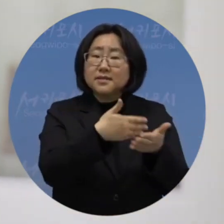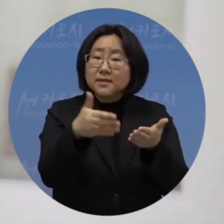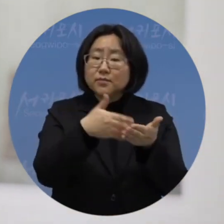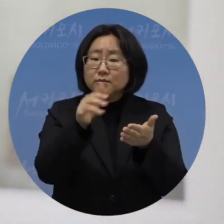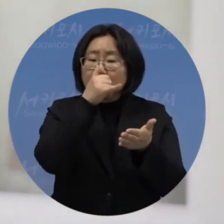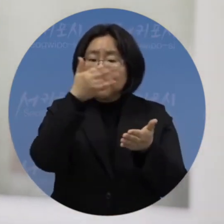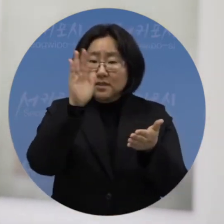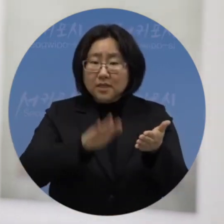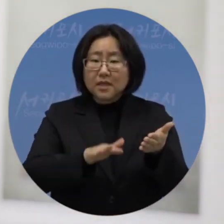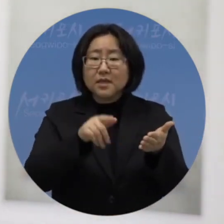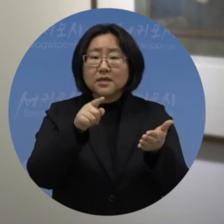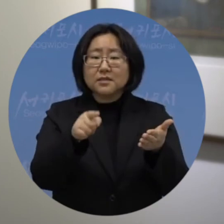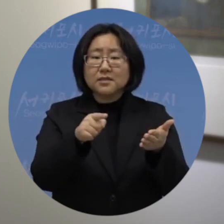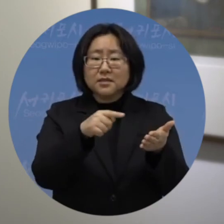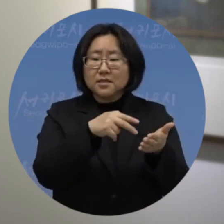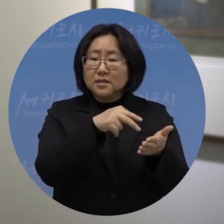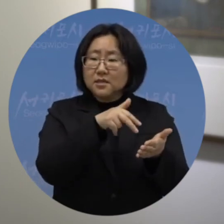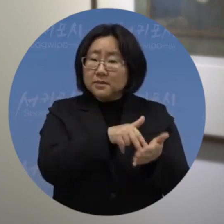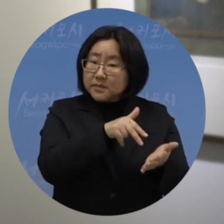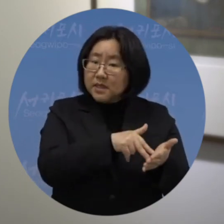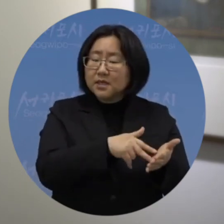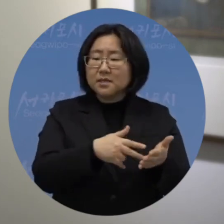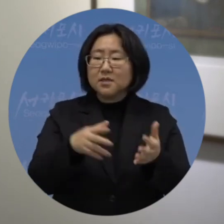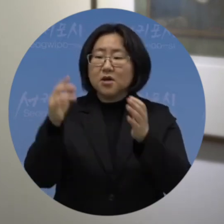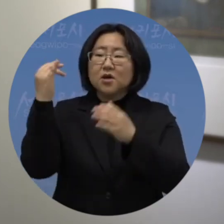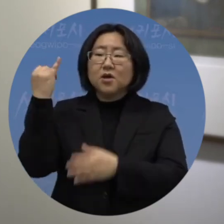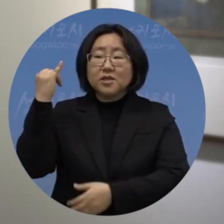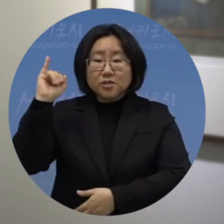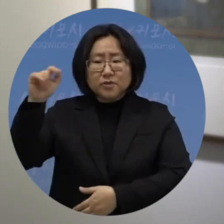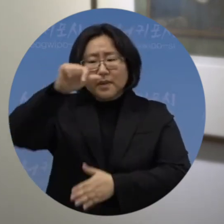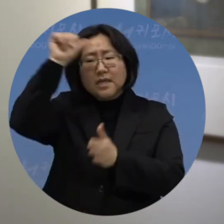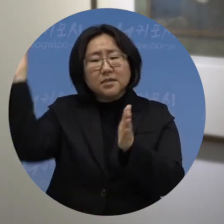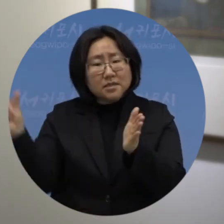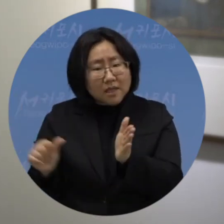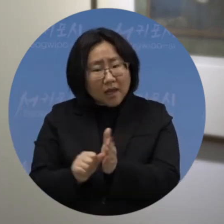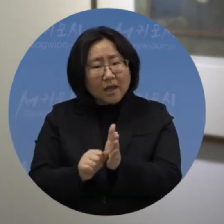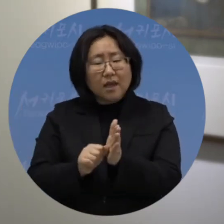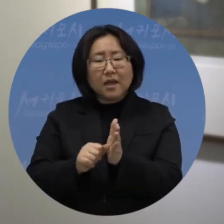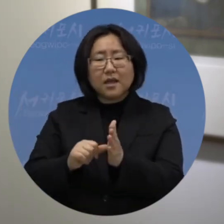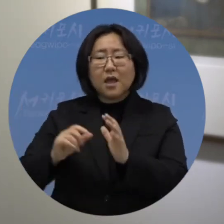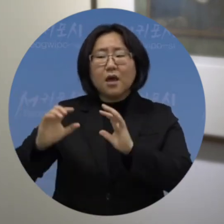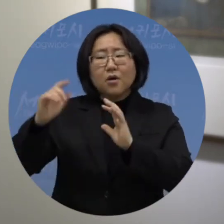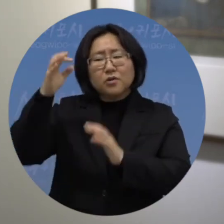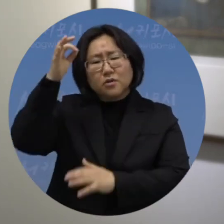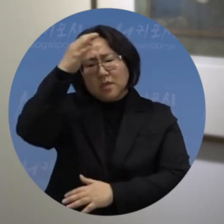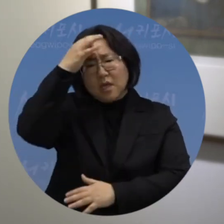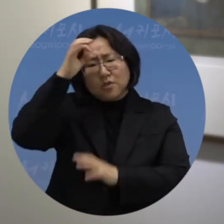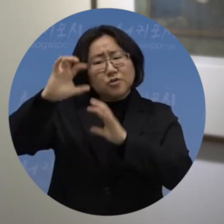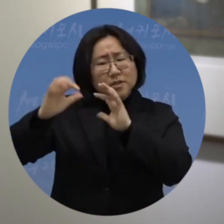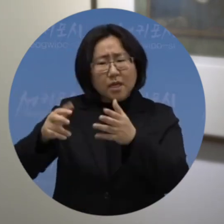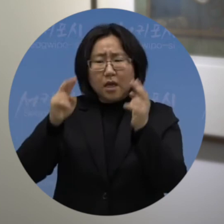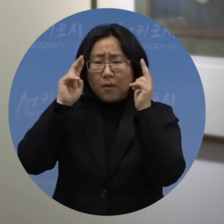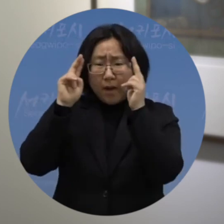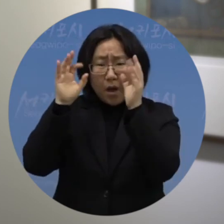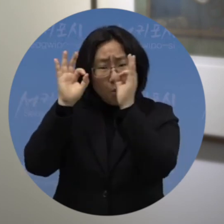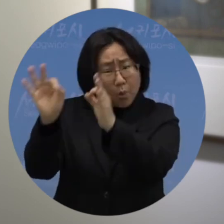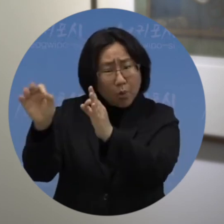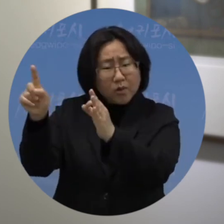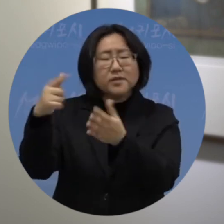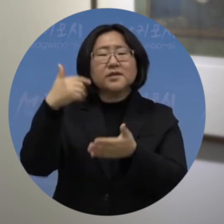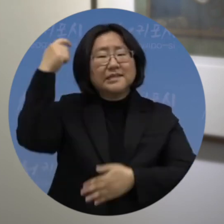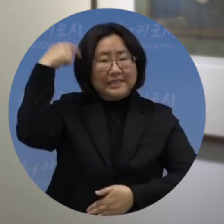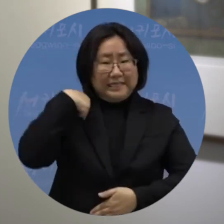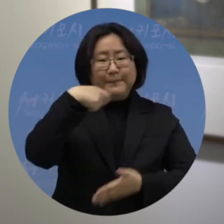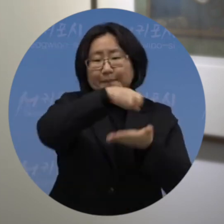있는데 그분들이 이중섭의 인생, 이중섭의 예술 세계를 어떻게 바라보았는지 그런